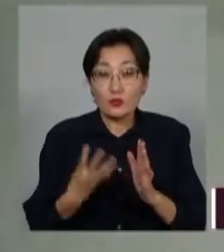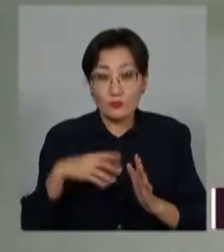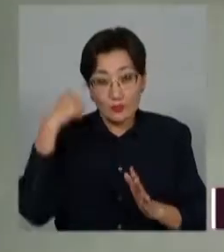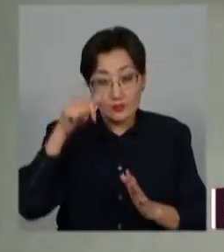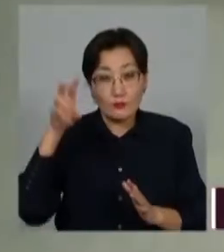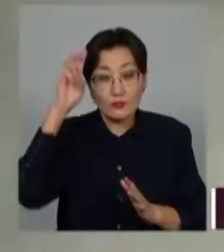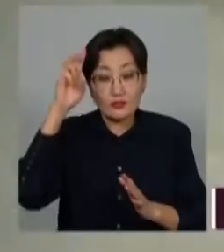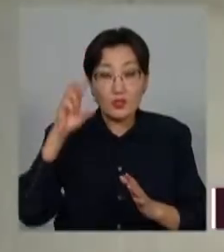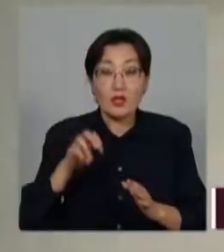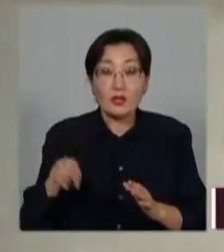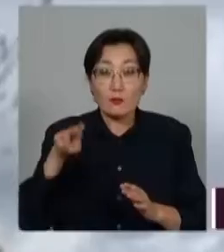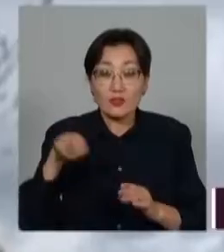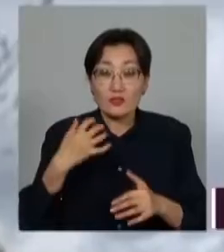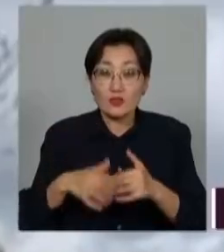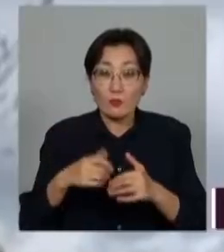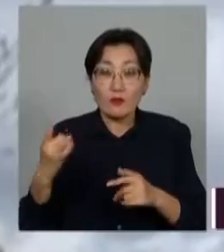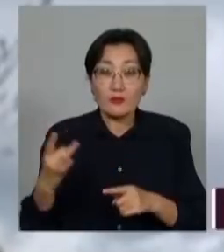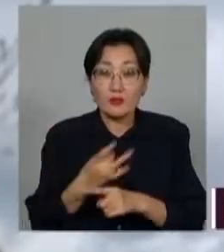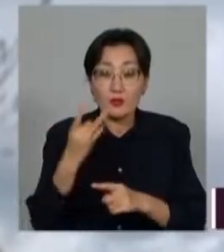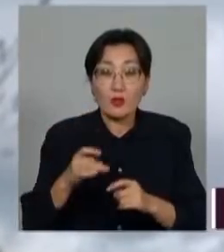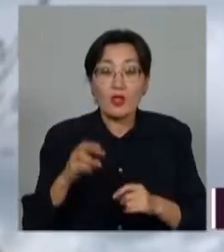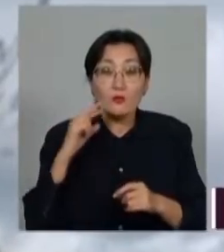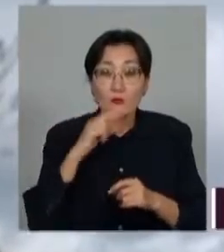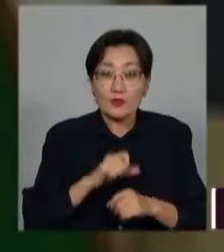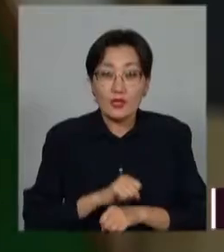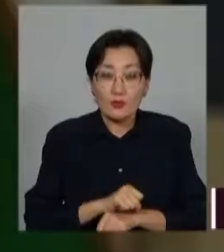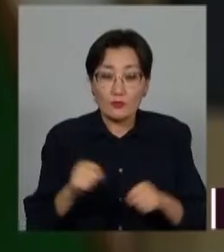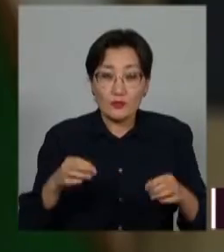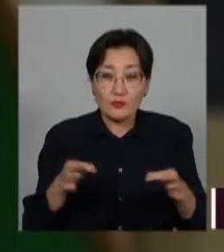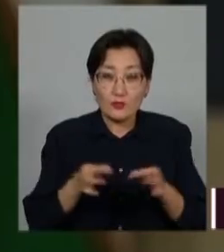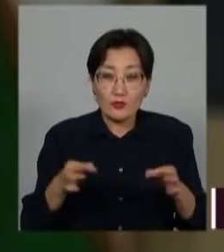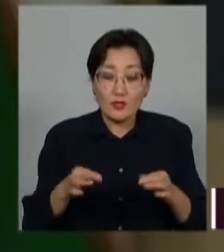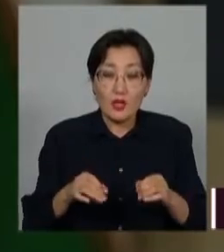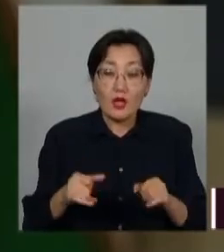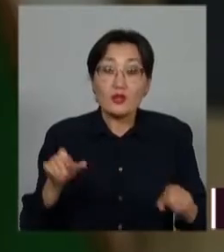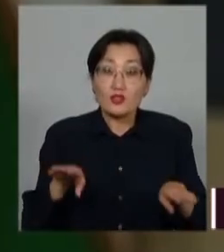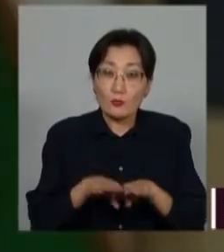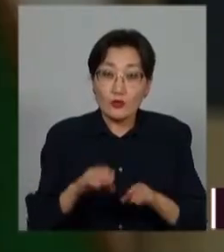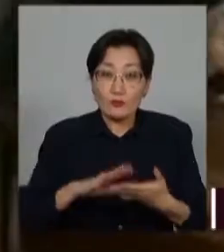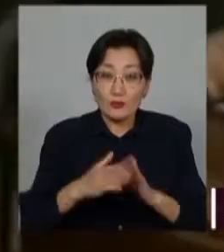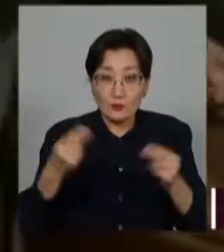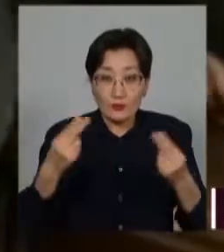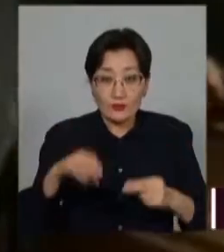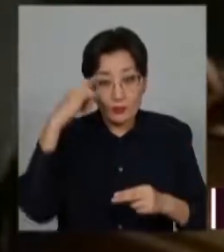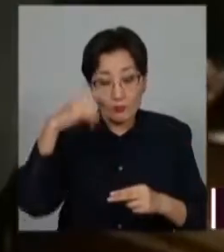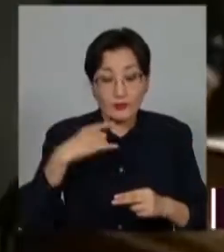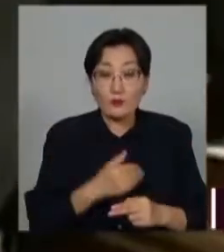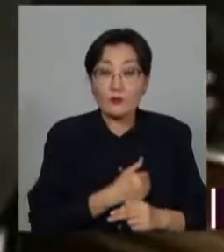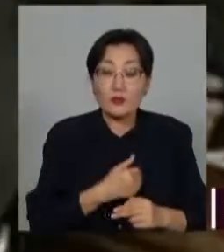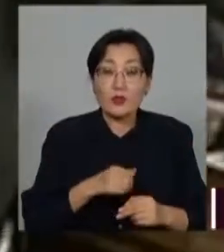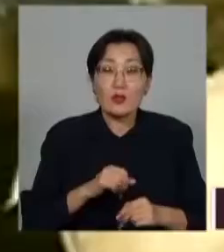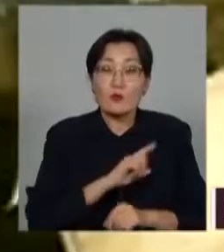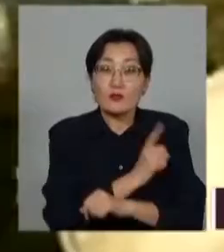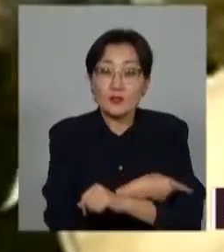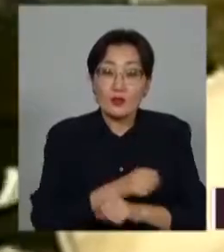1994 жылы мемлекетіміз ТМД елдер арасында бірінші болып, ядролық қаруды таратпау туралы келісім шартқа қол қойды. Сөйтіп, Қазақстан өз еркімен қуатты қарудан